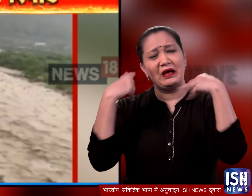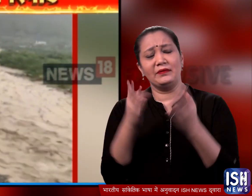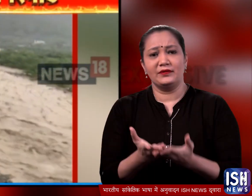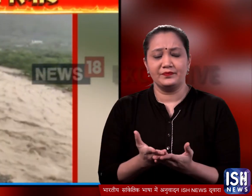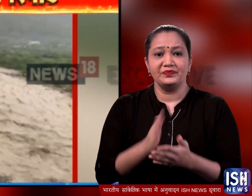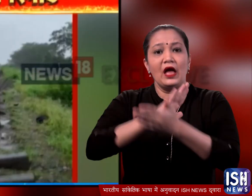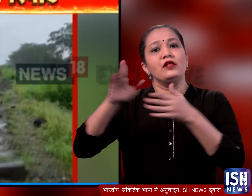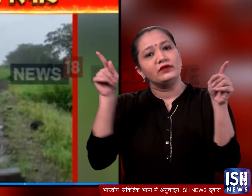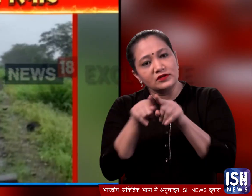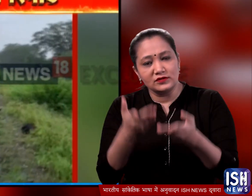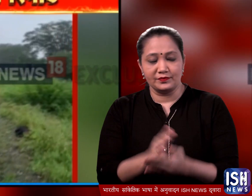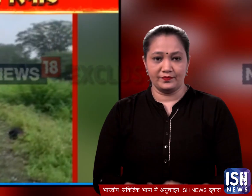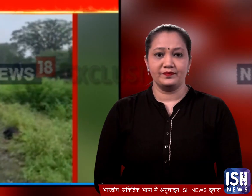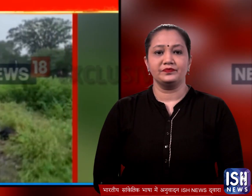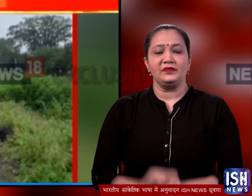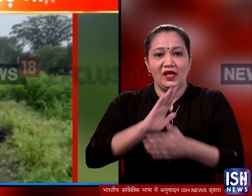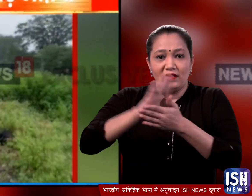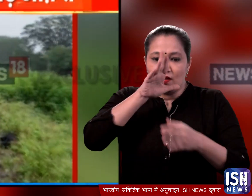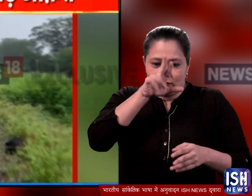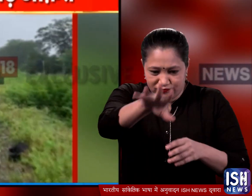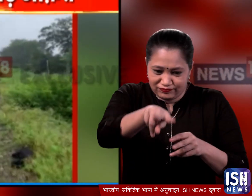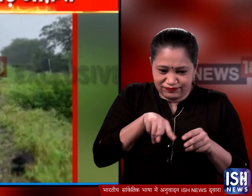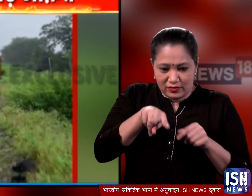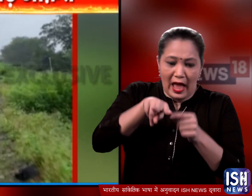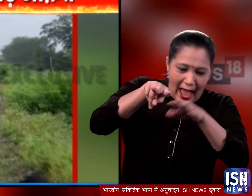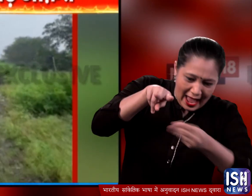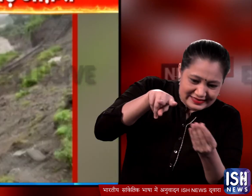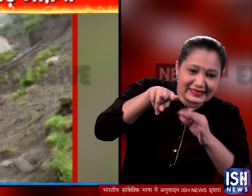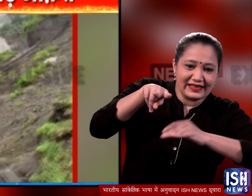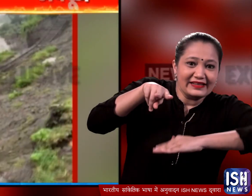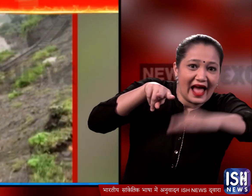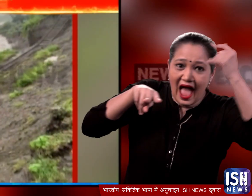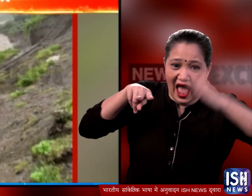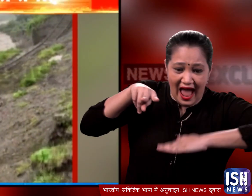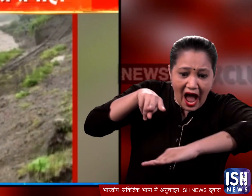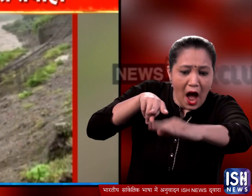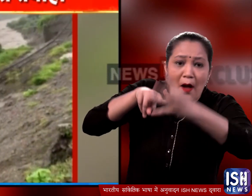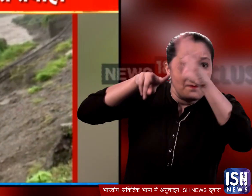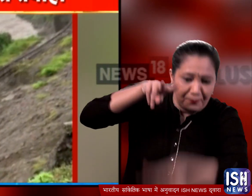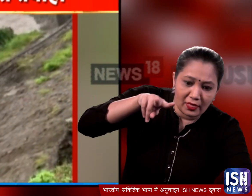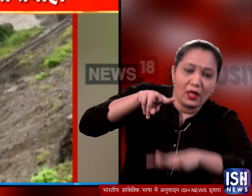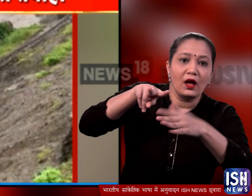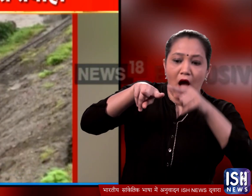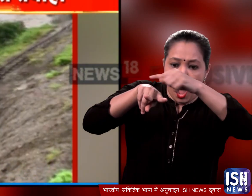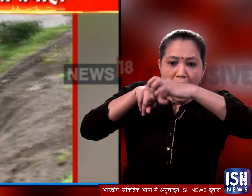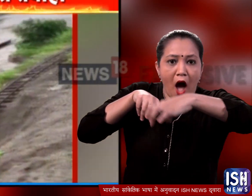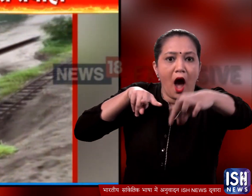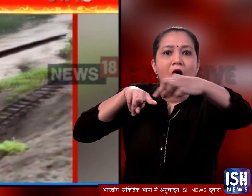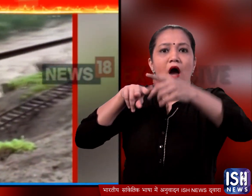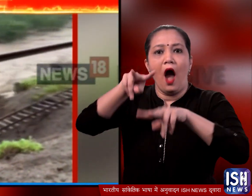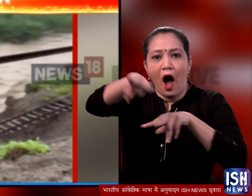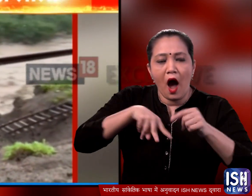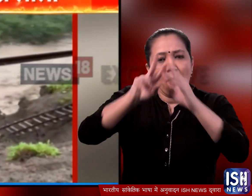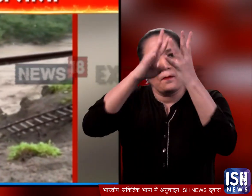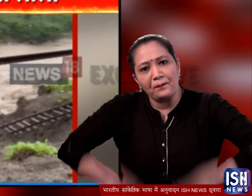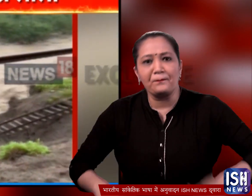जिनमें हल्द्वानी भी शामिल है। हल्द्वानी में रेल की पटरियों के नीचे से ही जमीन बह गई। नतीजा ये हुआ कि रेल की पटरी का एक बड़ा हिस्सा भी